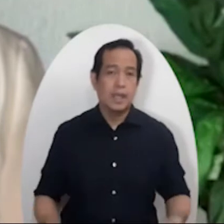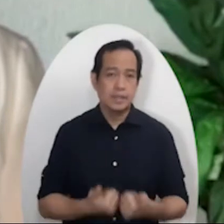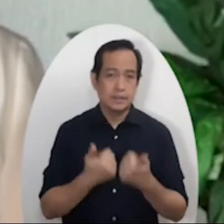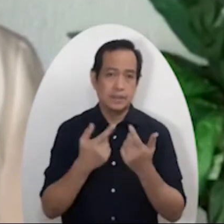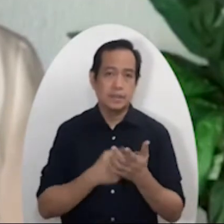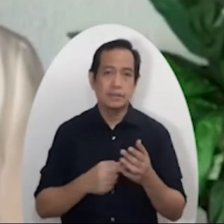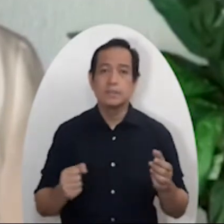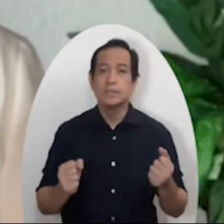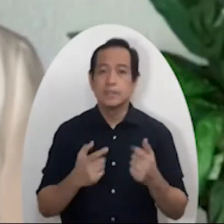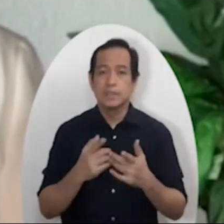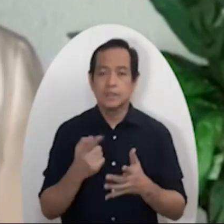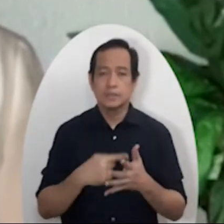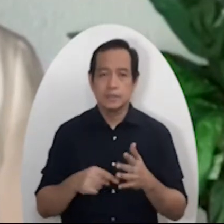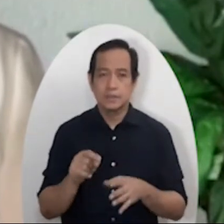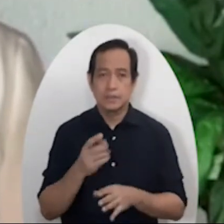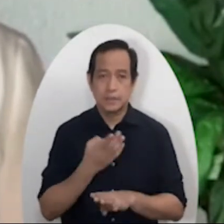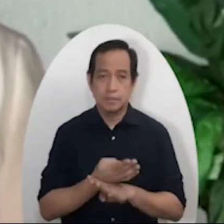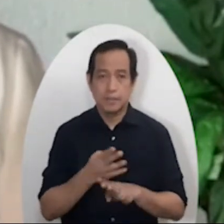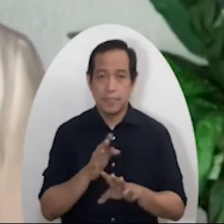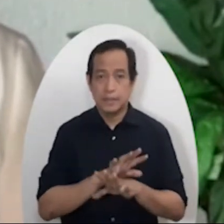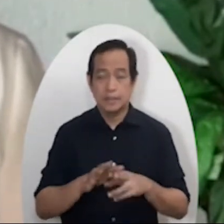pag-aaral.